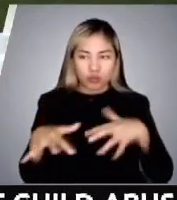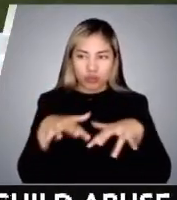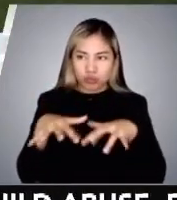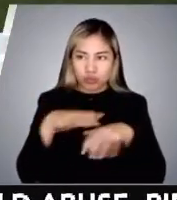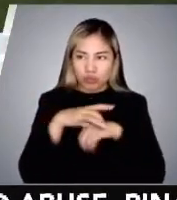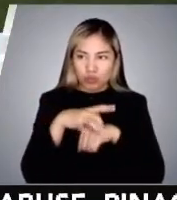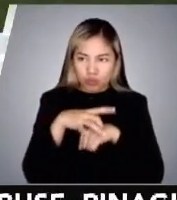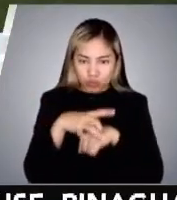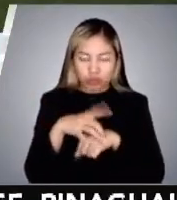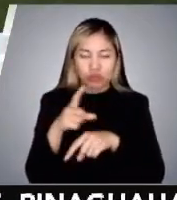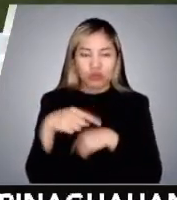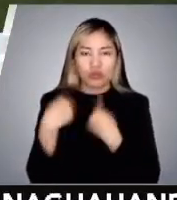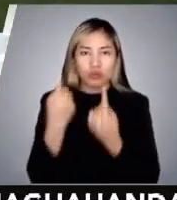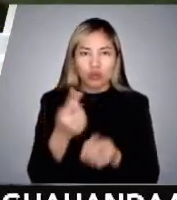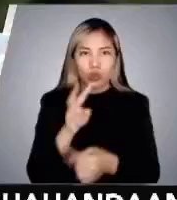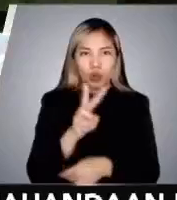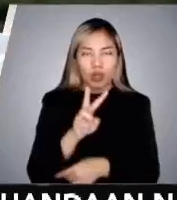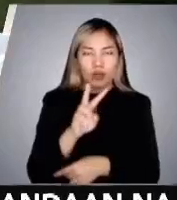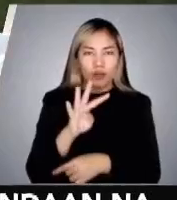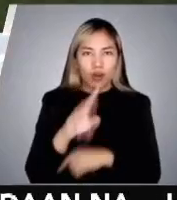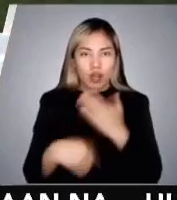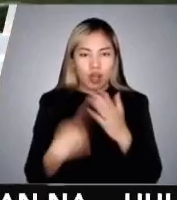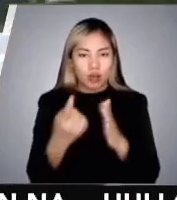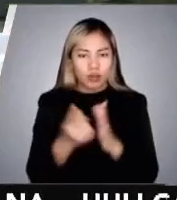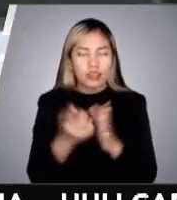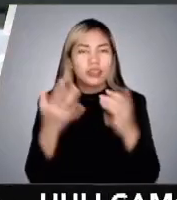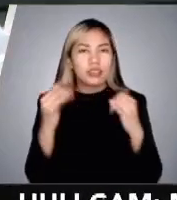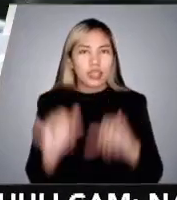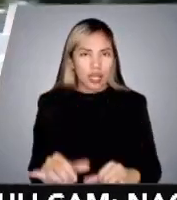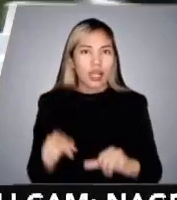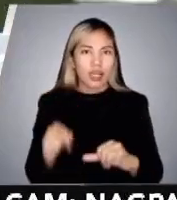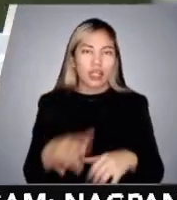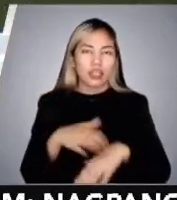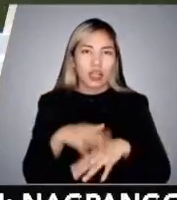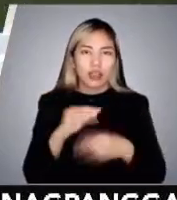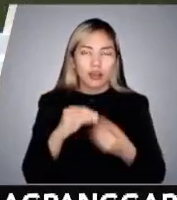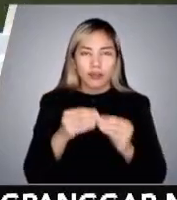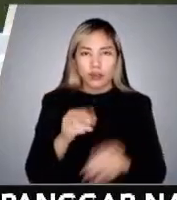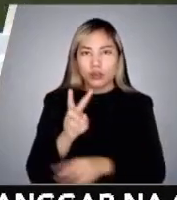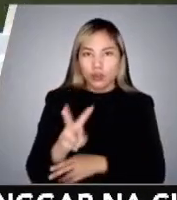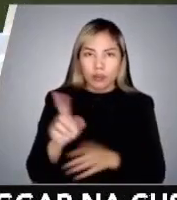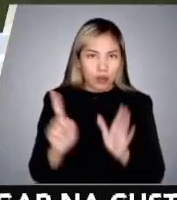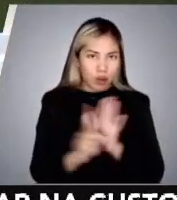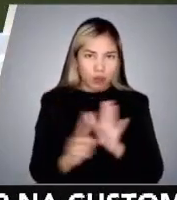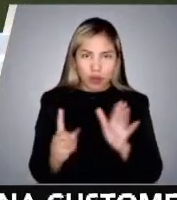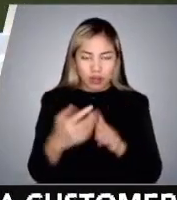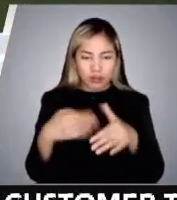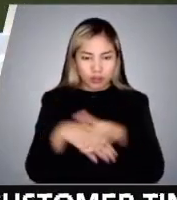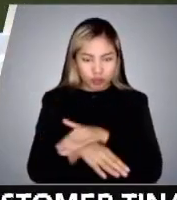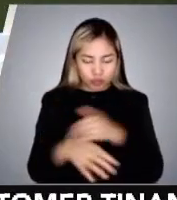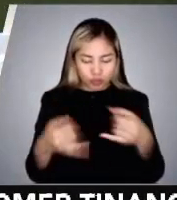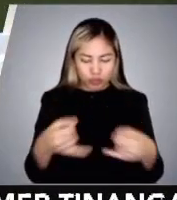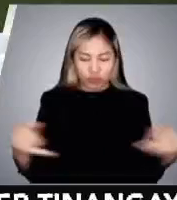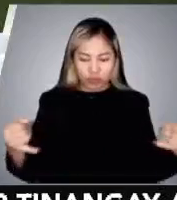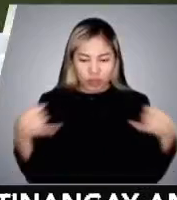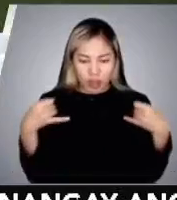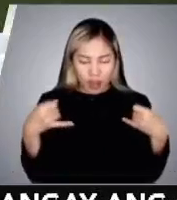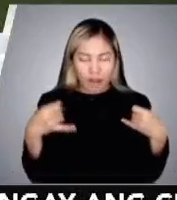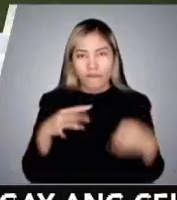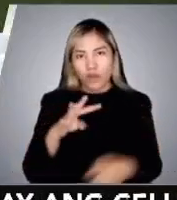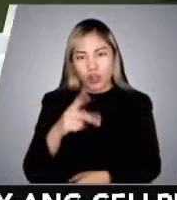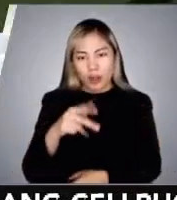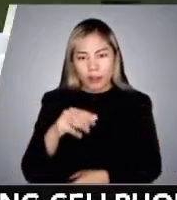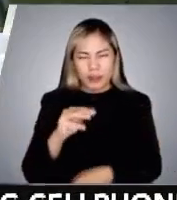oras. Nananatili po sa Alert Level 2 ang Bulkang Kanlaon, kaya bawal pa rin pumasok sa, sa 4-kilometer